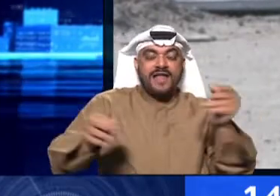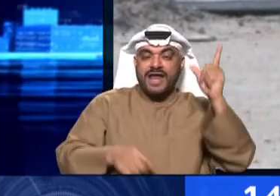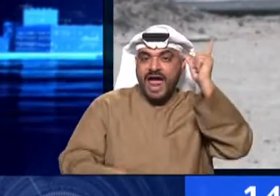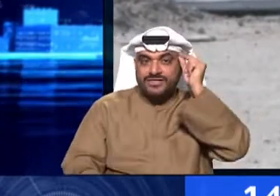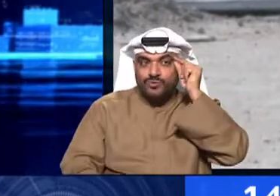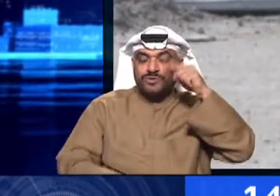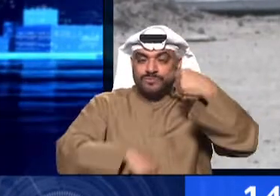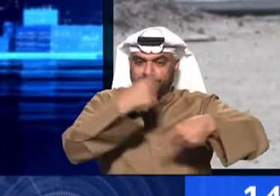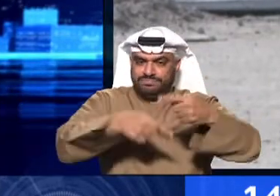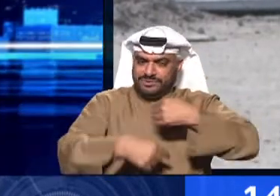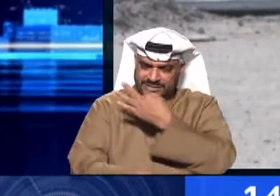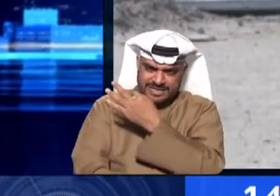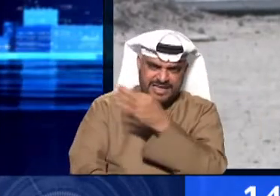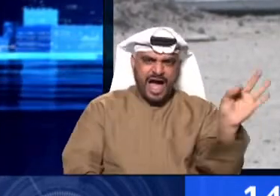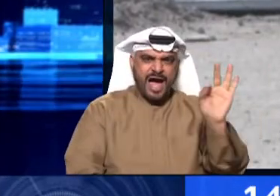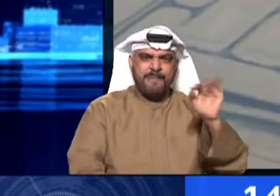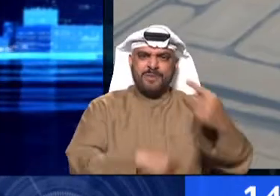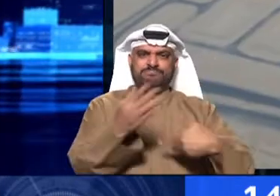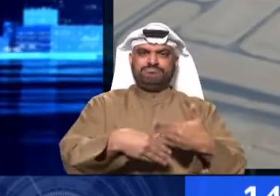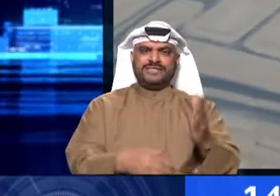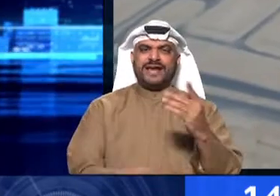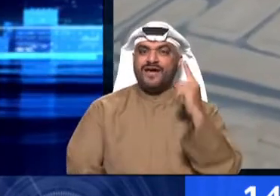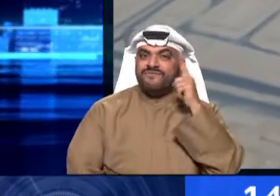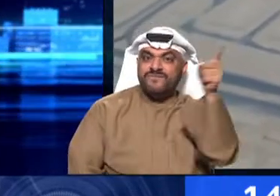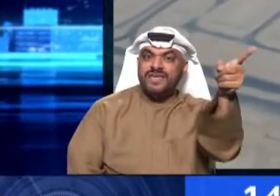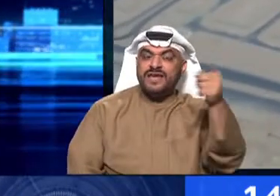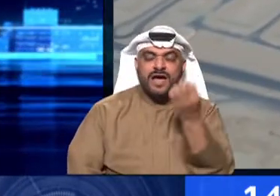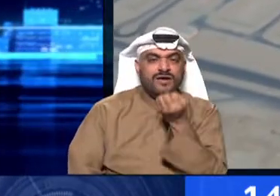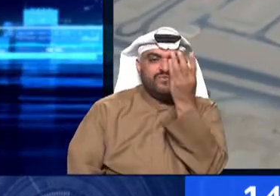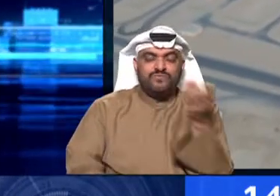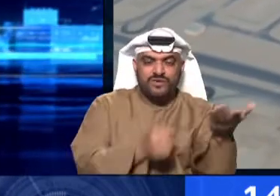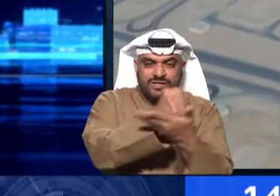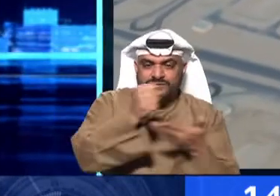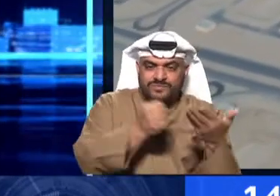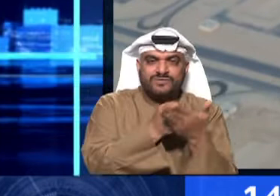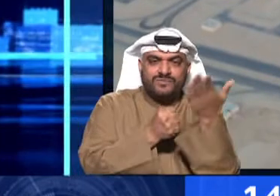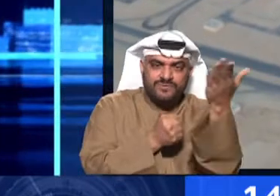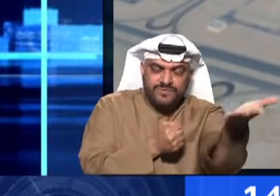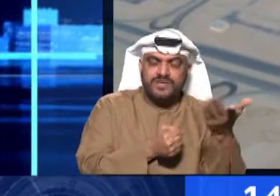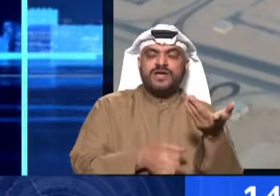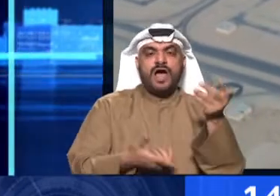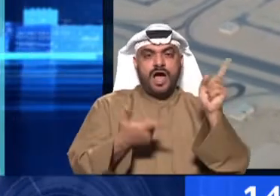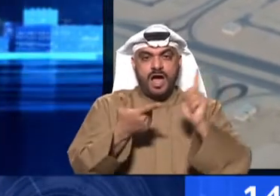مزارع الدواجن أو تابعة للهيئة العامة للصناعة أو حتى